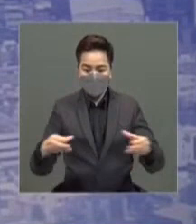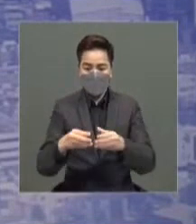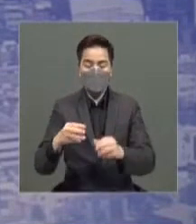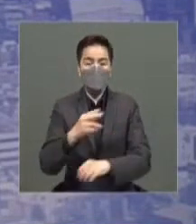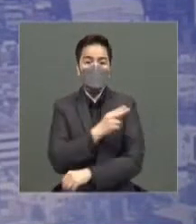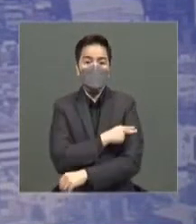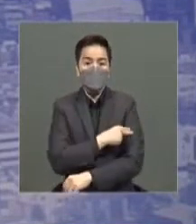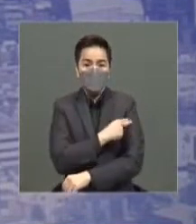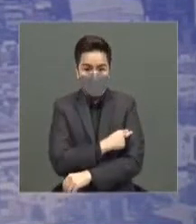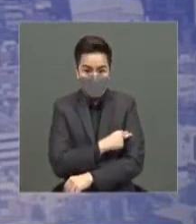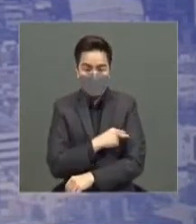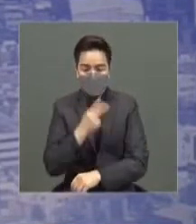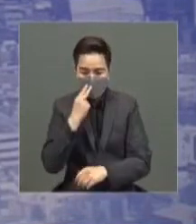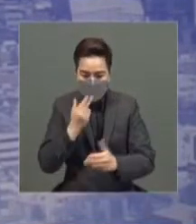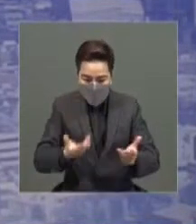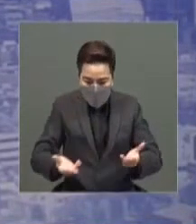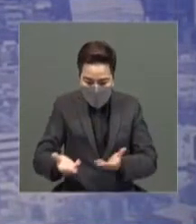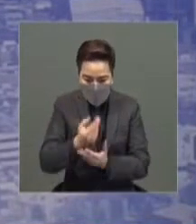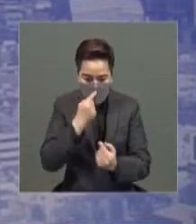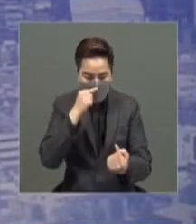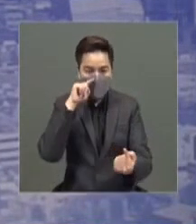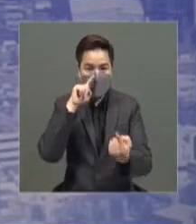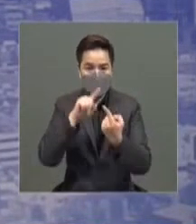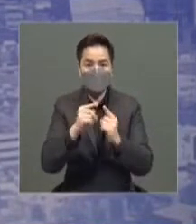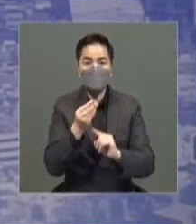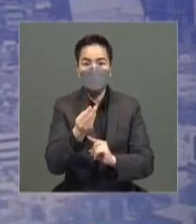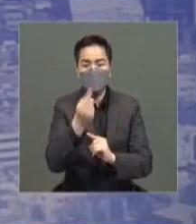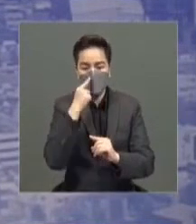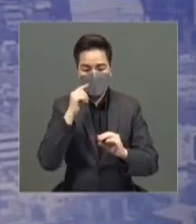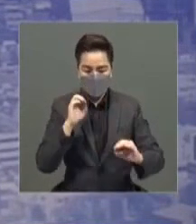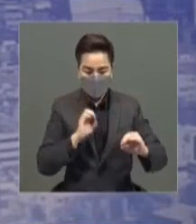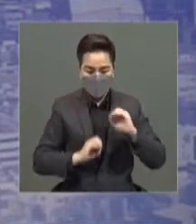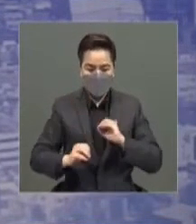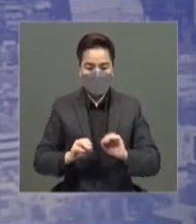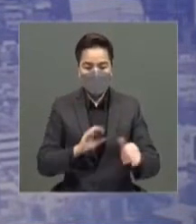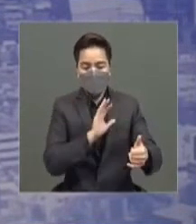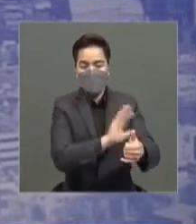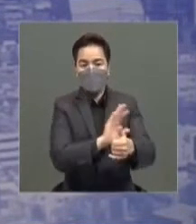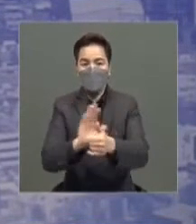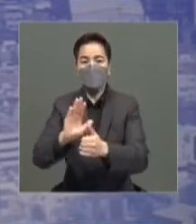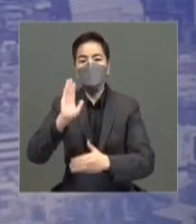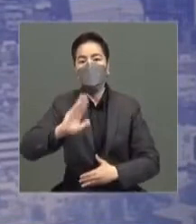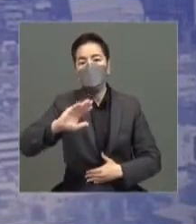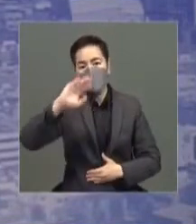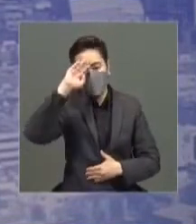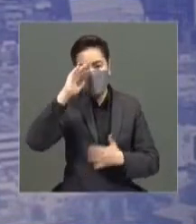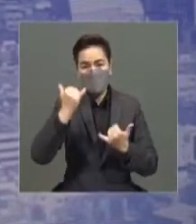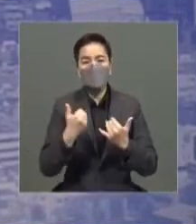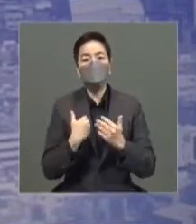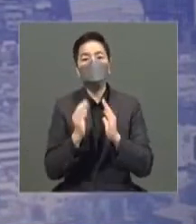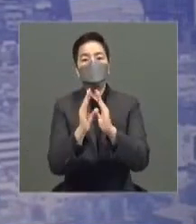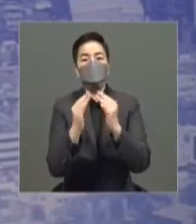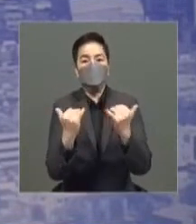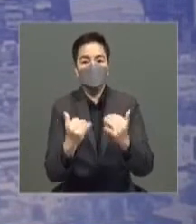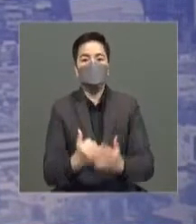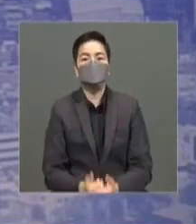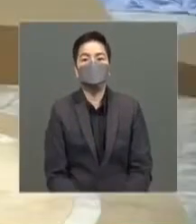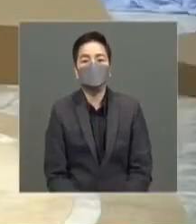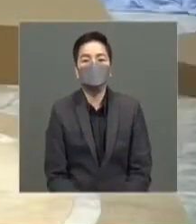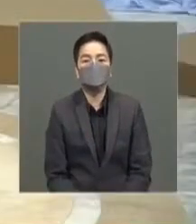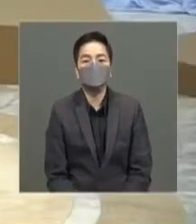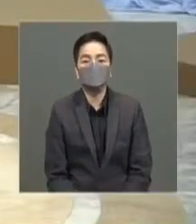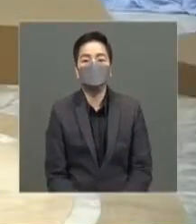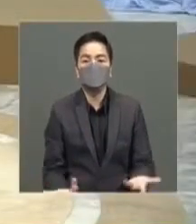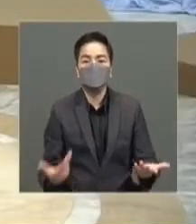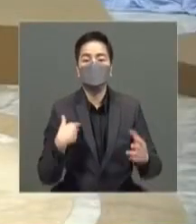ย์เนี่ยจะมีการพิจารณาให้เหมาะสมกับความปลอดภัยของผู้ป่วยแต่ละคนด้วยนะคะก็คงฝากไว้เท่านี้ค่ะ ค่ะ